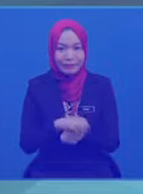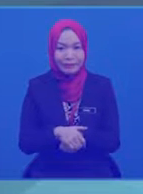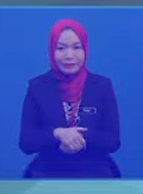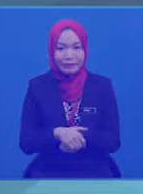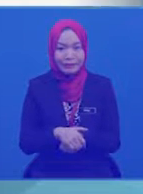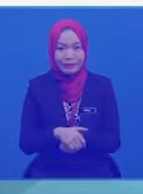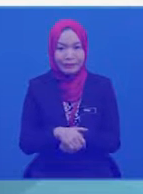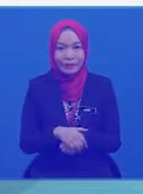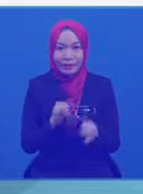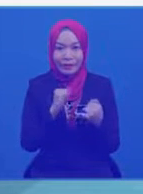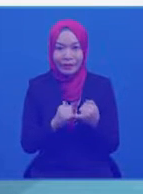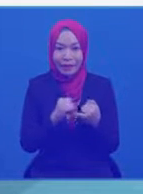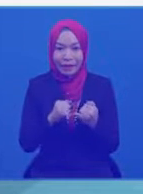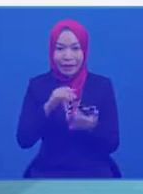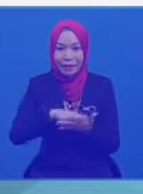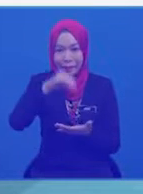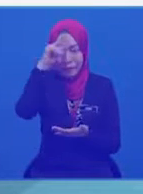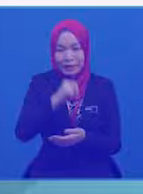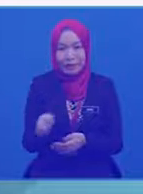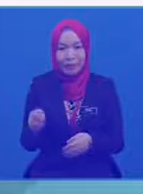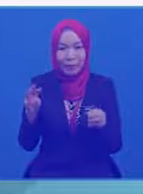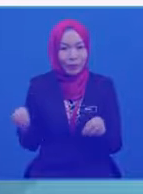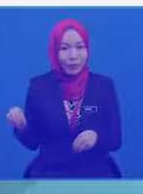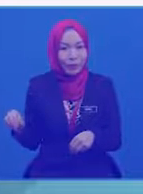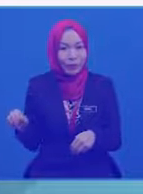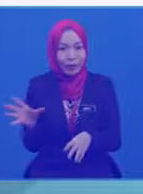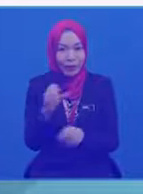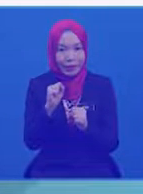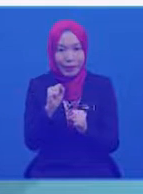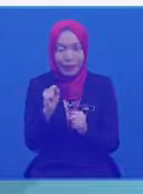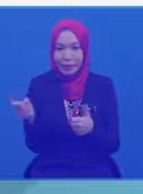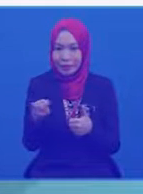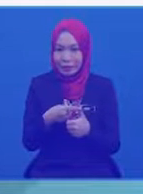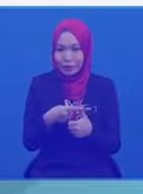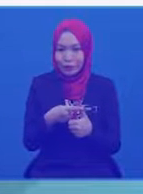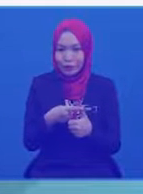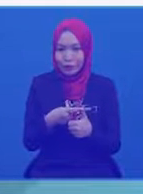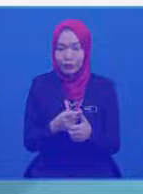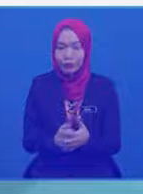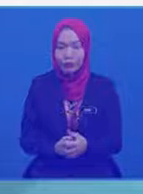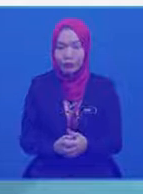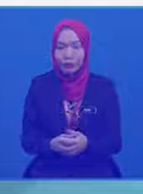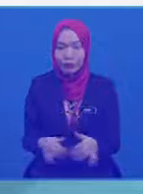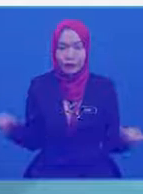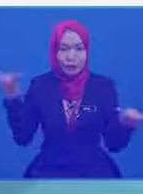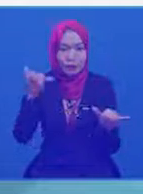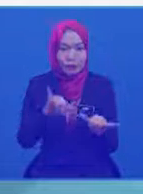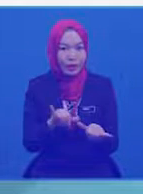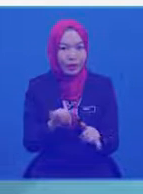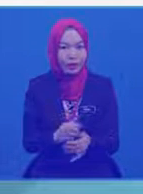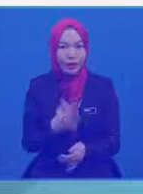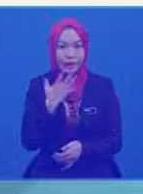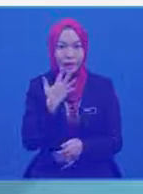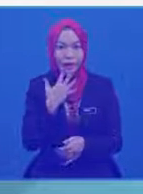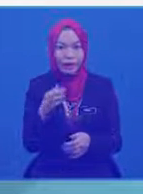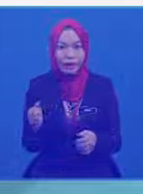Di akhir pembelajaran tajuk ini, murid-murid dapat 1. Memadankan 6 color tools